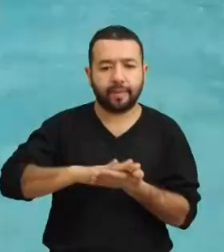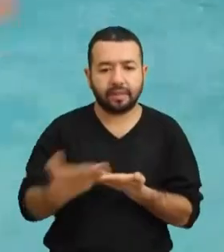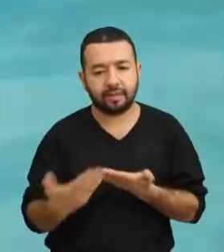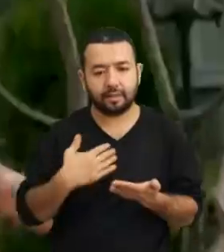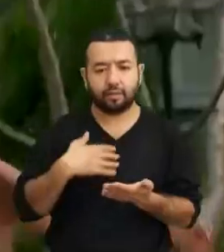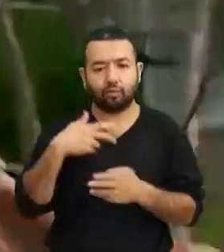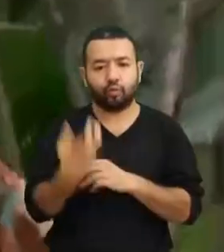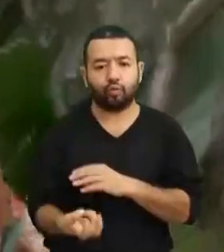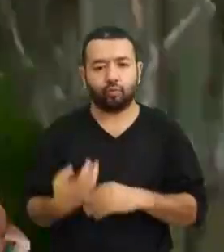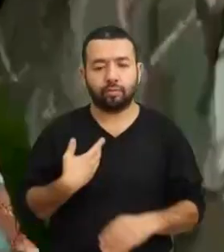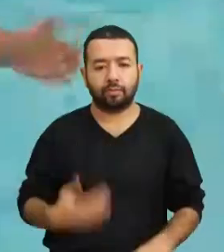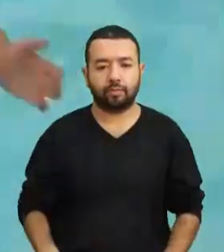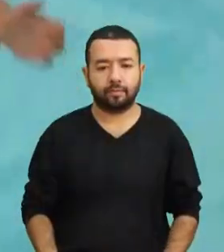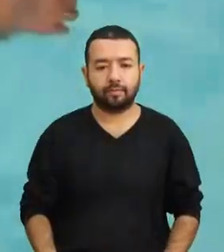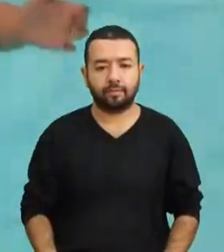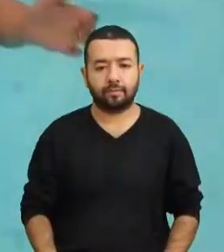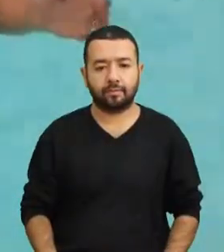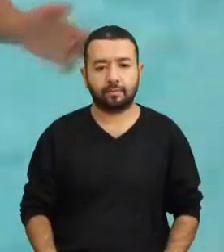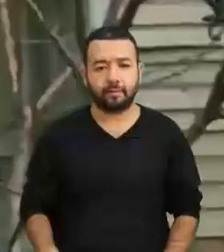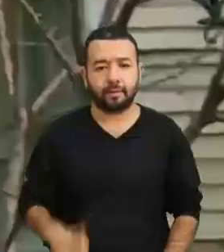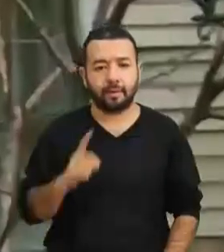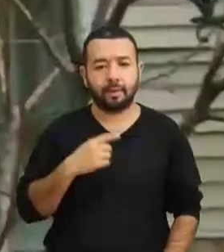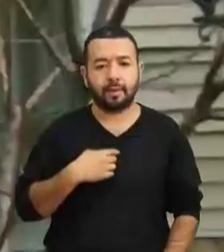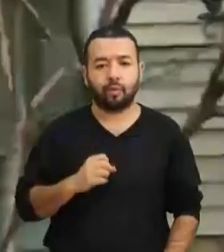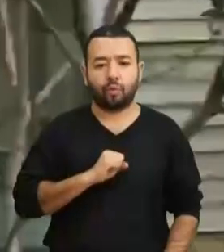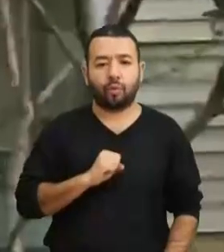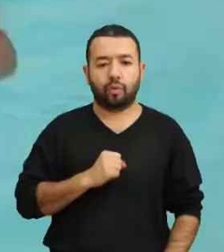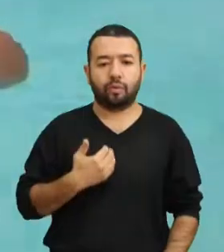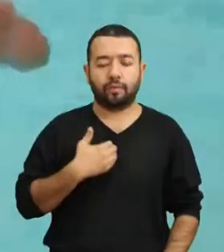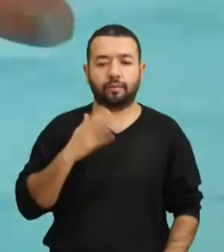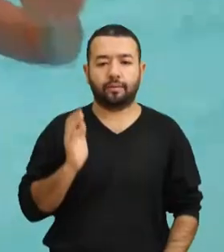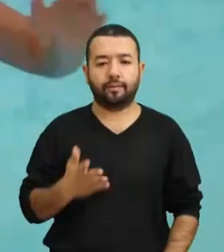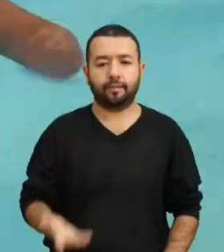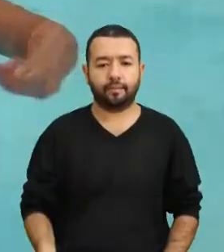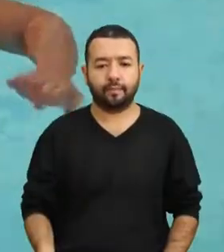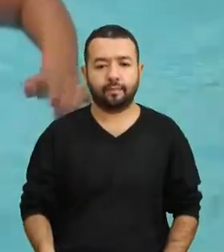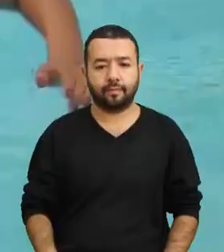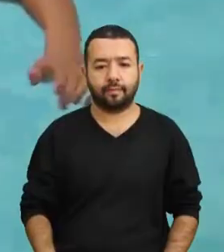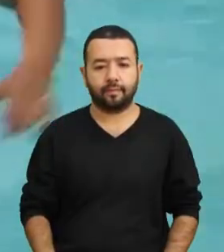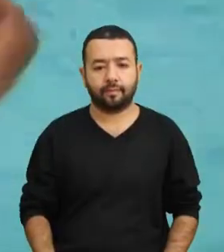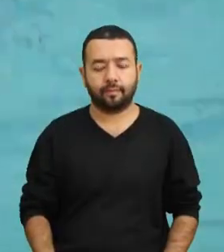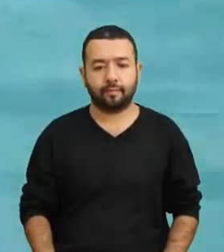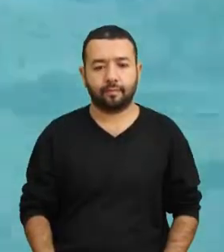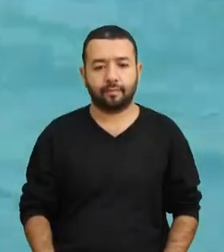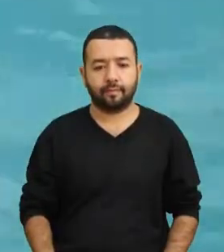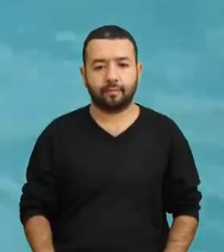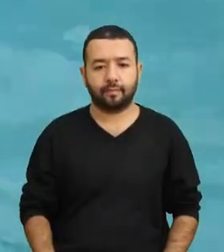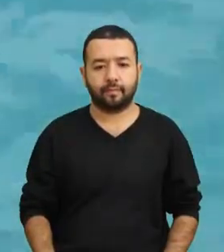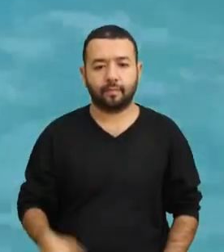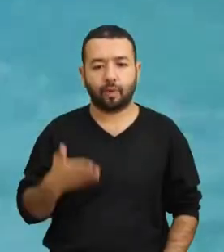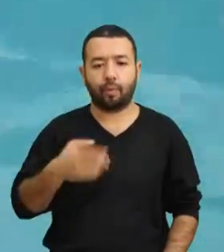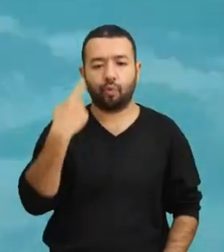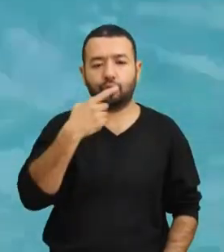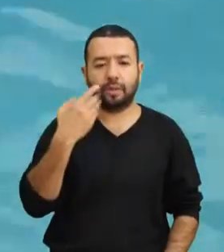kaydım düştüm. Ay yüreğim ağzıma geldi. Şunu da alayım da. İşte